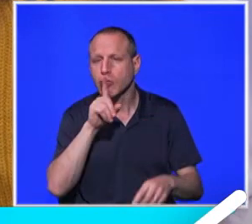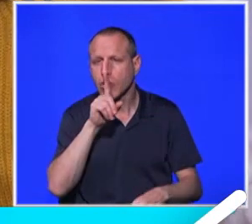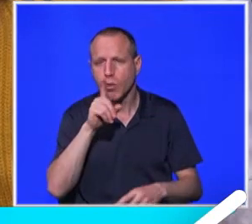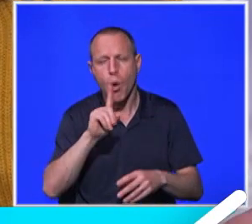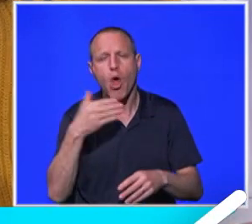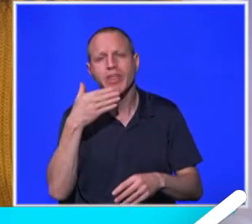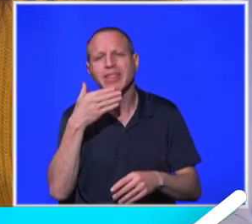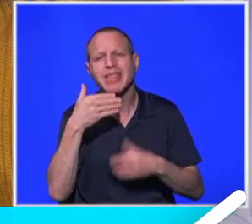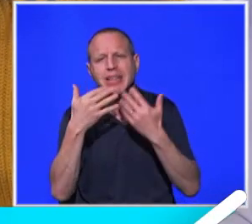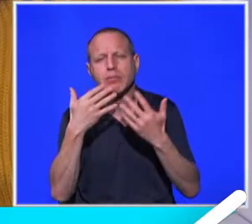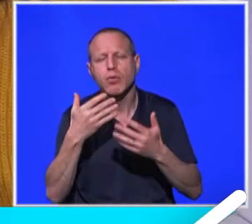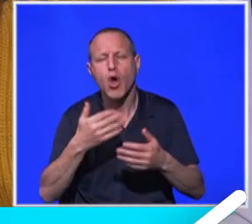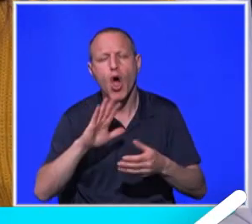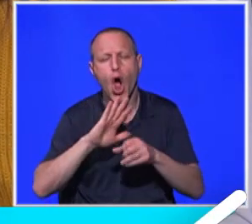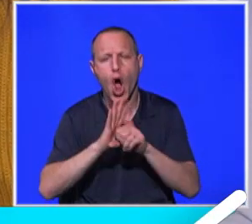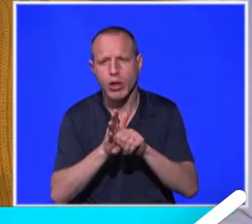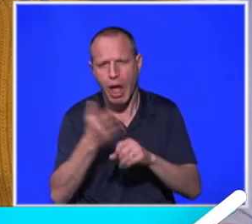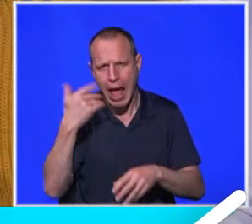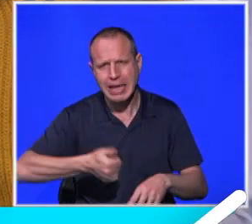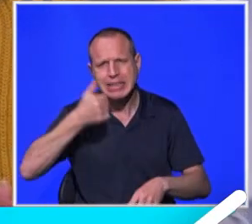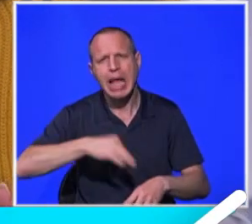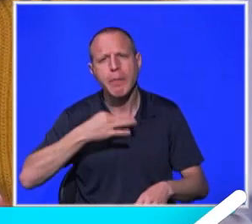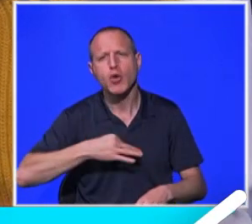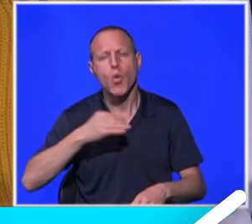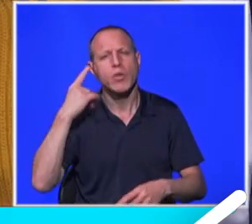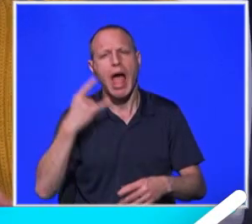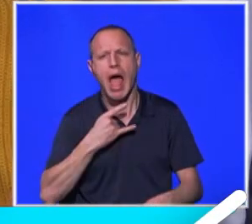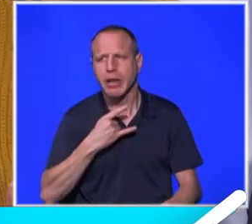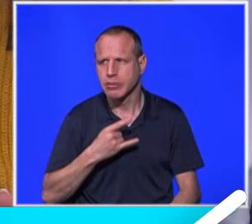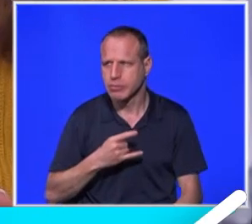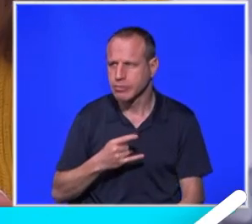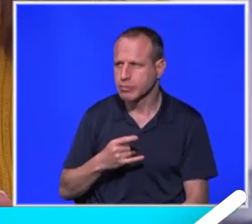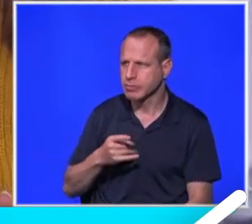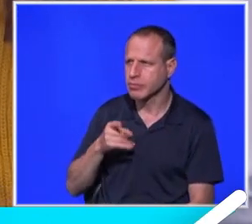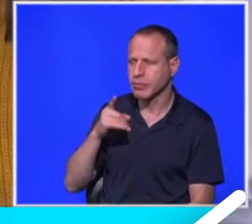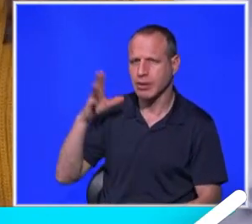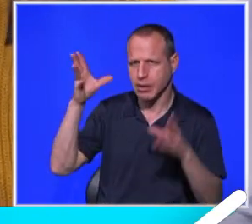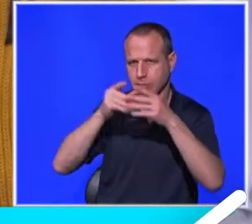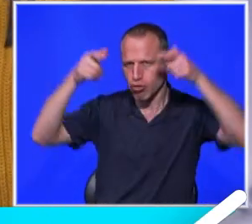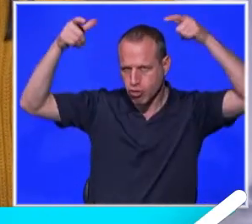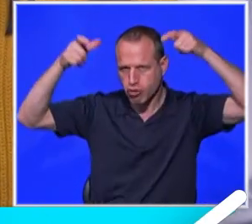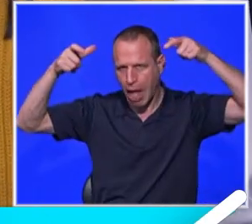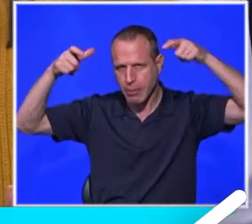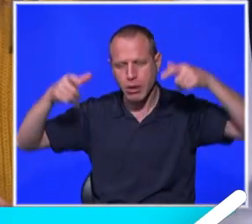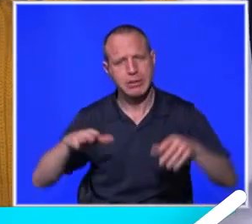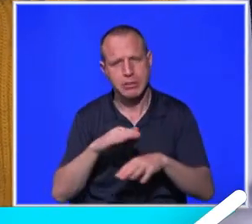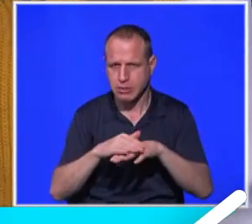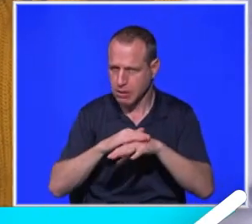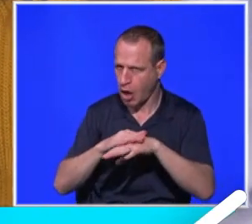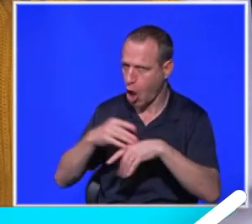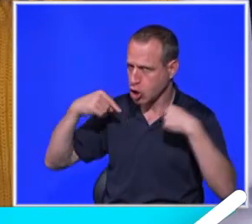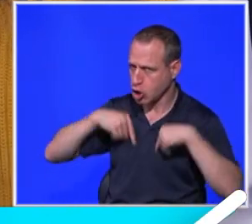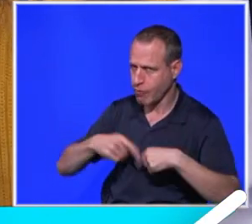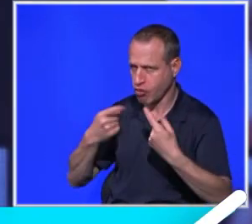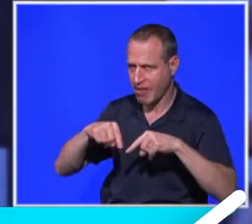את יודעת, היה לנו שר בריאות חרדי. כן. אי אפשר לומר... היו מסיבות עיתונאים עם שטריימל. סליחה, ראש ועדת הכספים, האיש